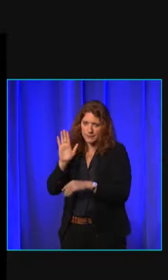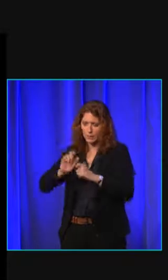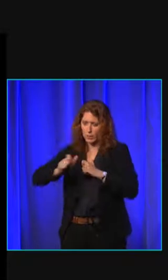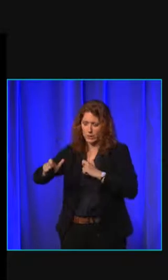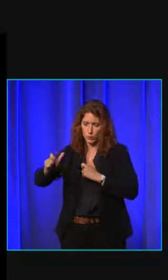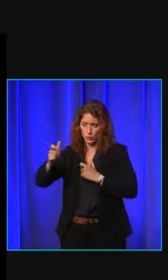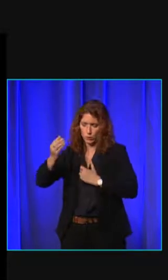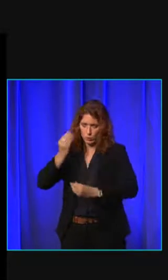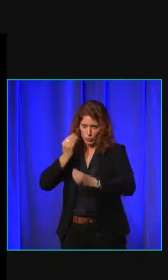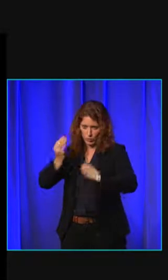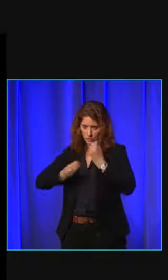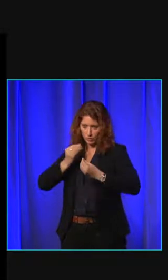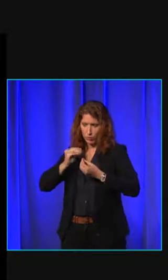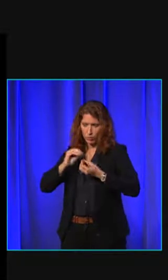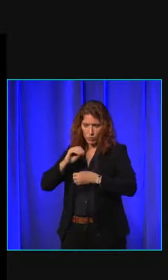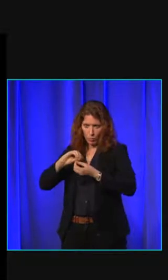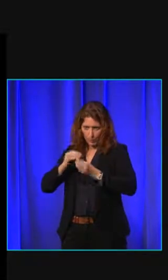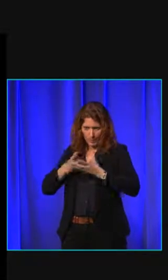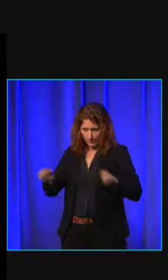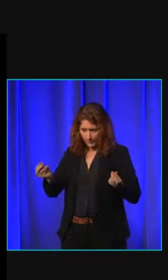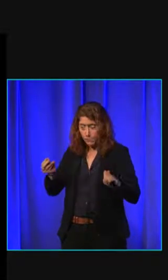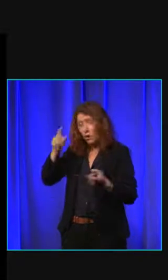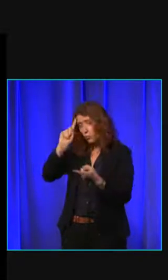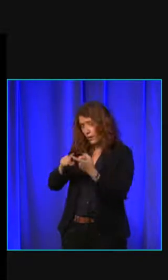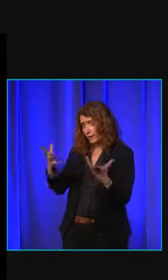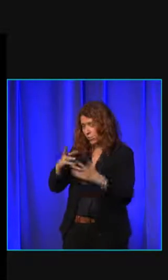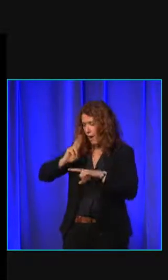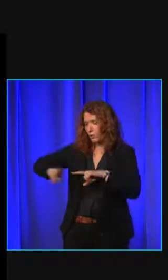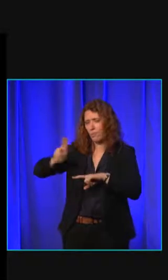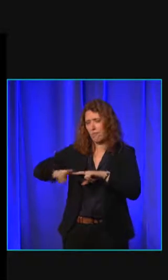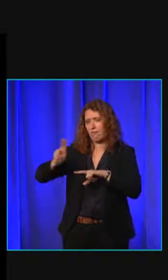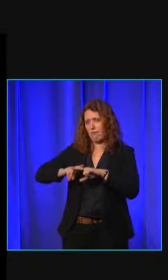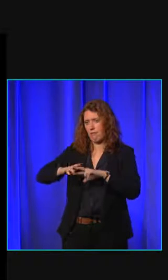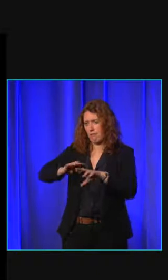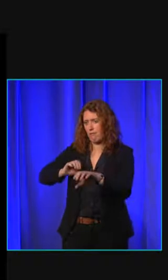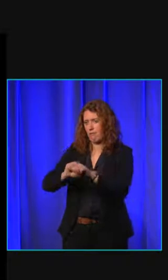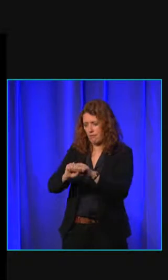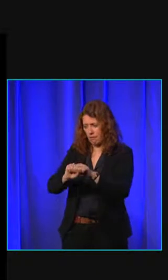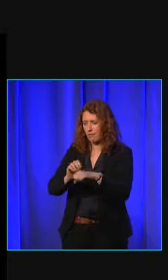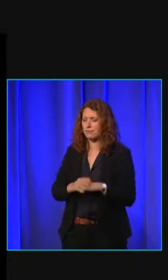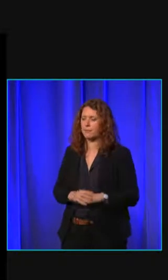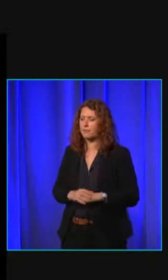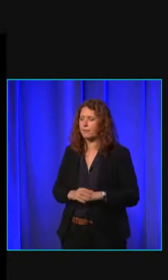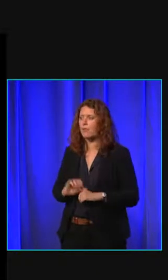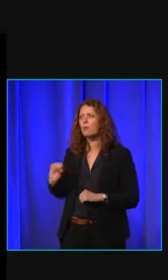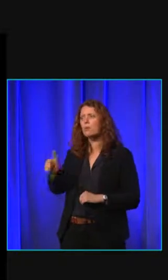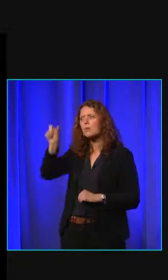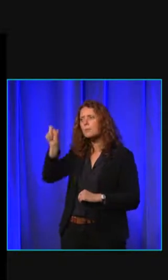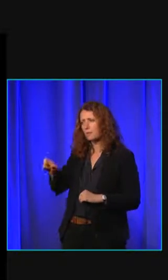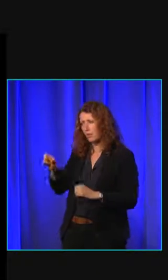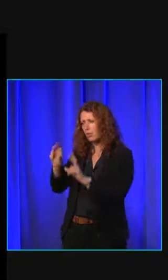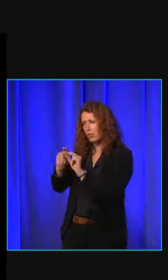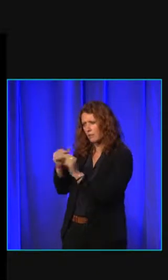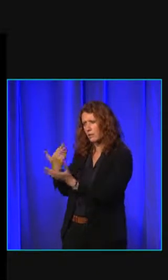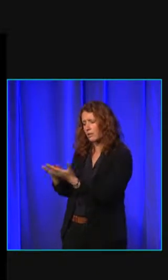accélérer la récupération. Le premier à avoir mis en place, en avoir parlé,